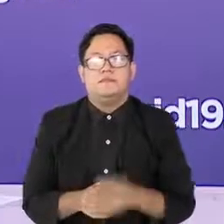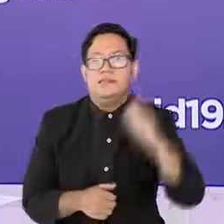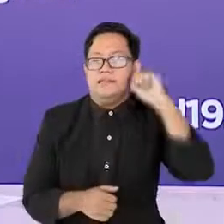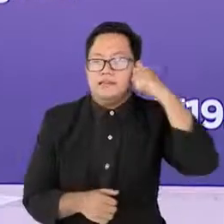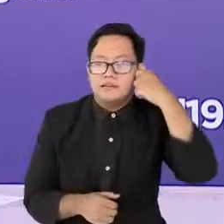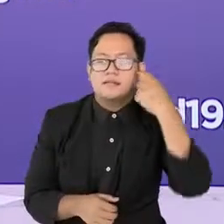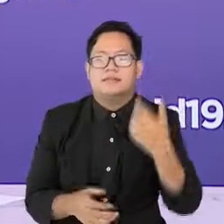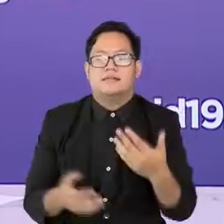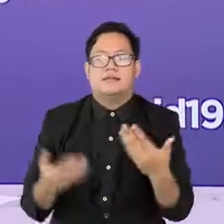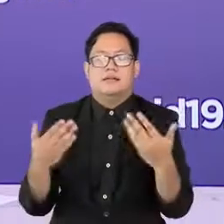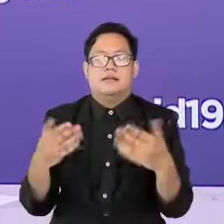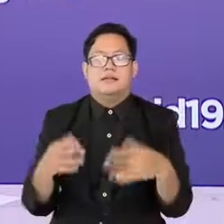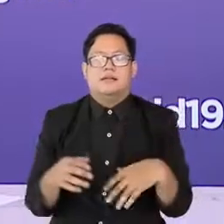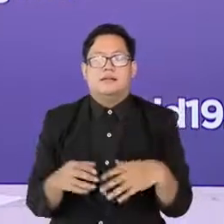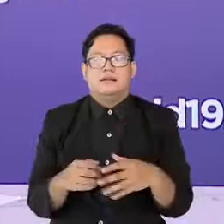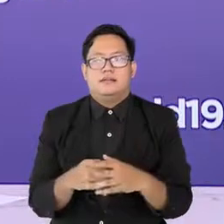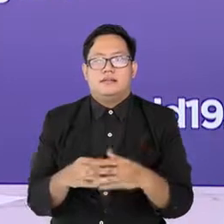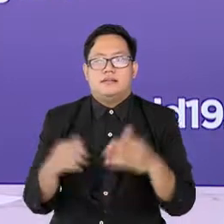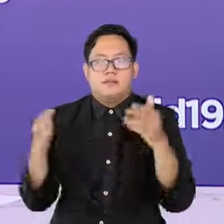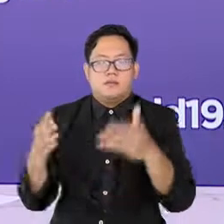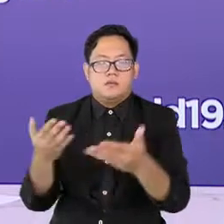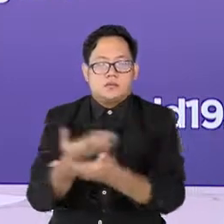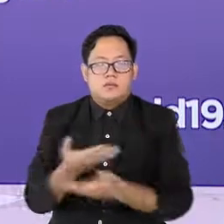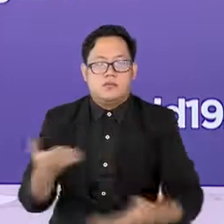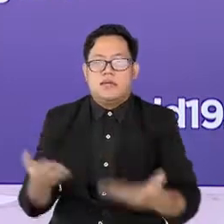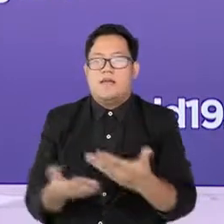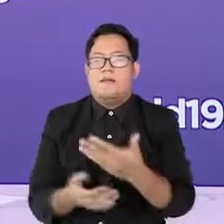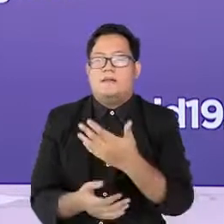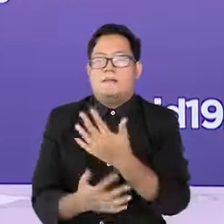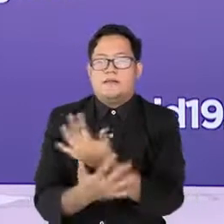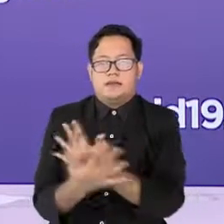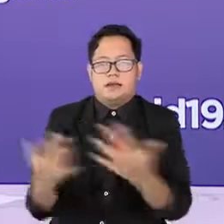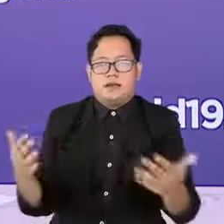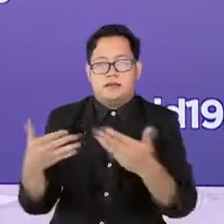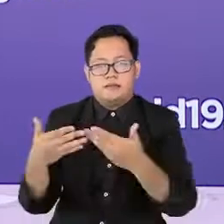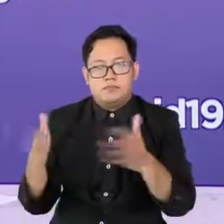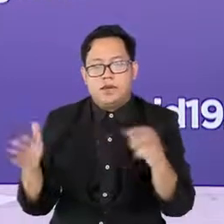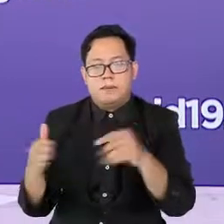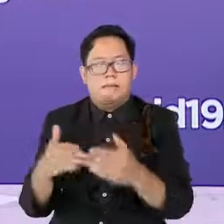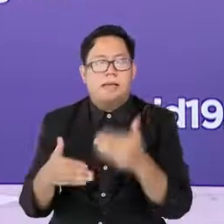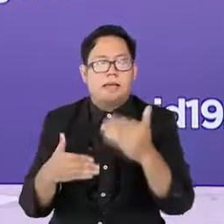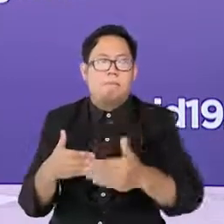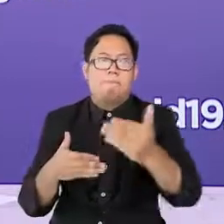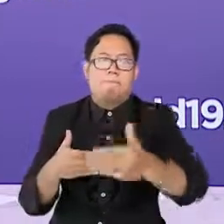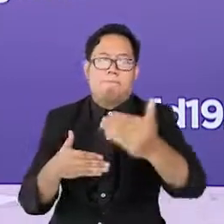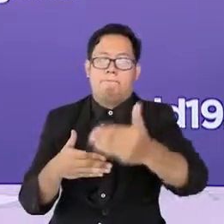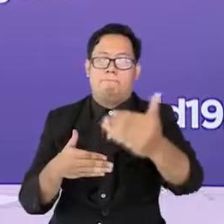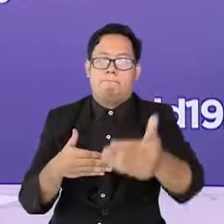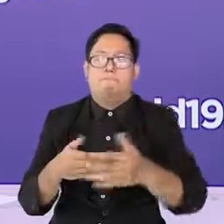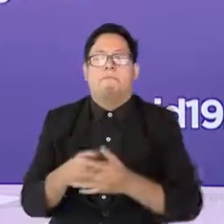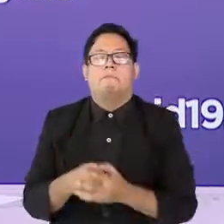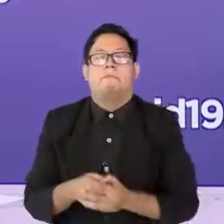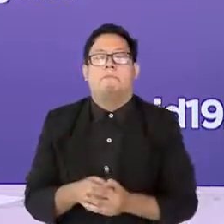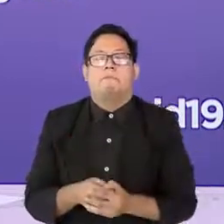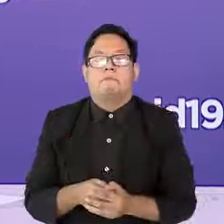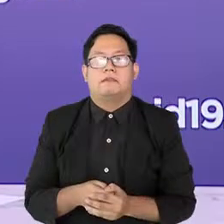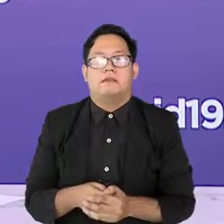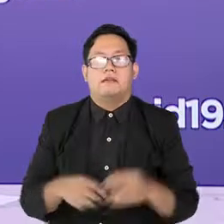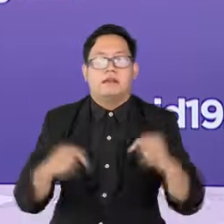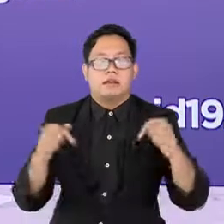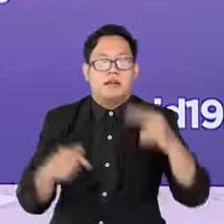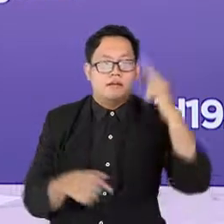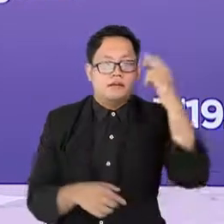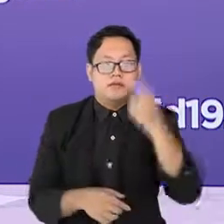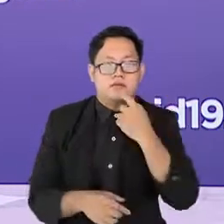sektor sosial kemasyarakatan ini juga dilakukannya secara bertahap saat ini Pemerintah mencoba menyeimbangkan